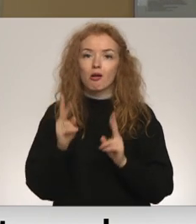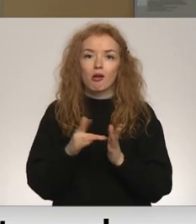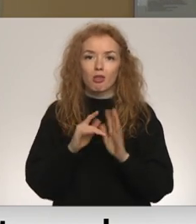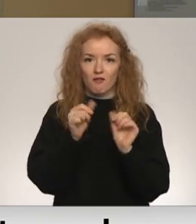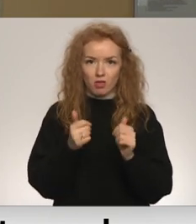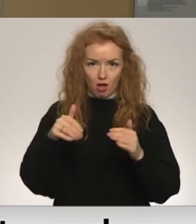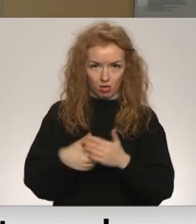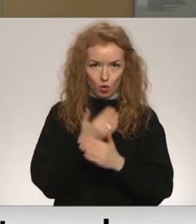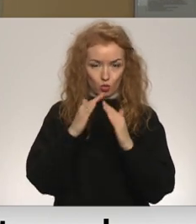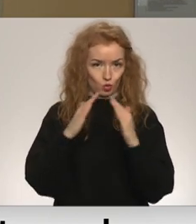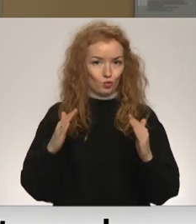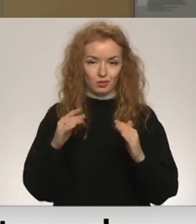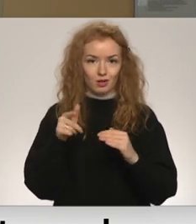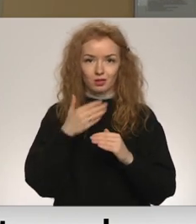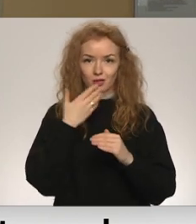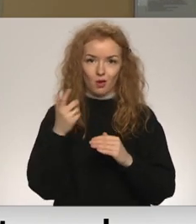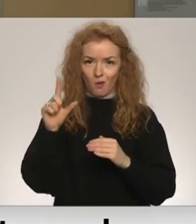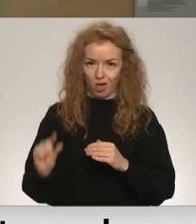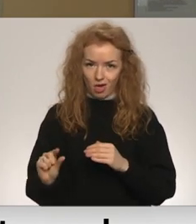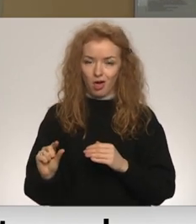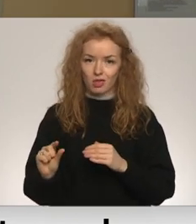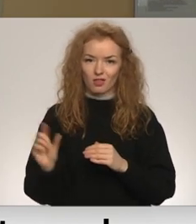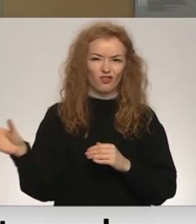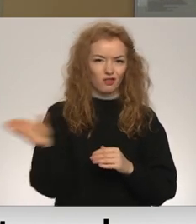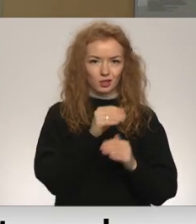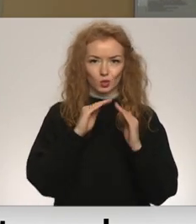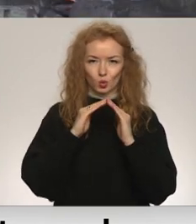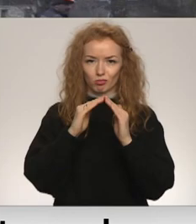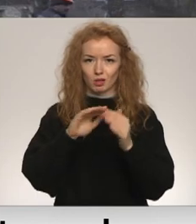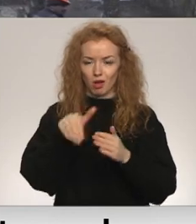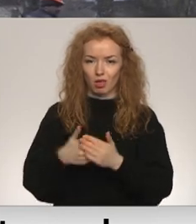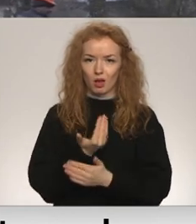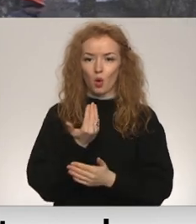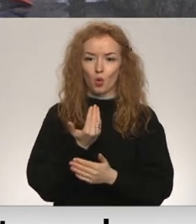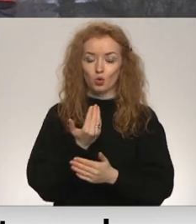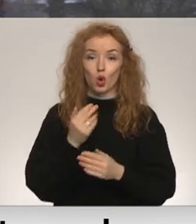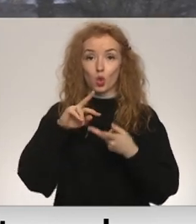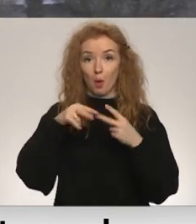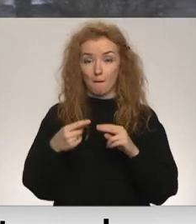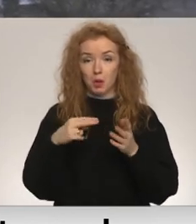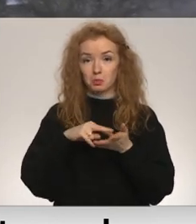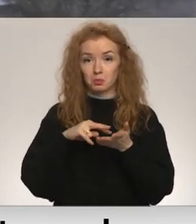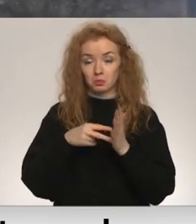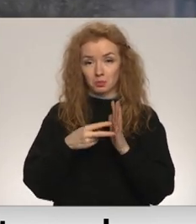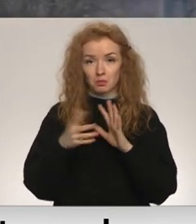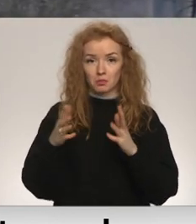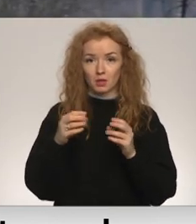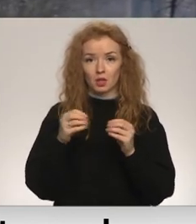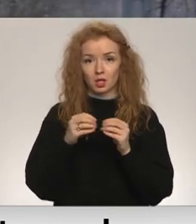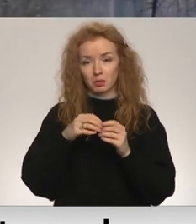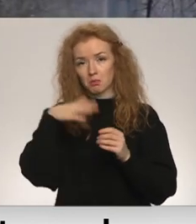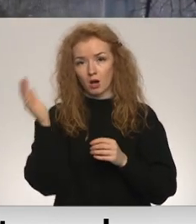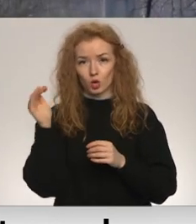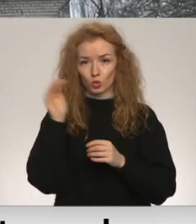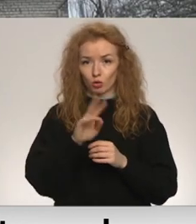būtu atjaunojams, jo tas nebūs lēts prieks, tur faktiski viss jums ir jāatjauno. Jumta nomaiņa tiek lēsta vairāku 10 000